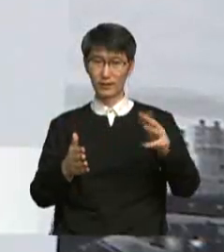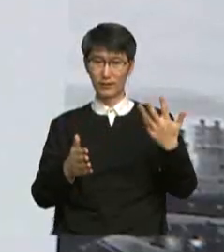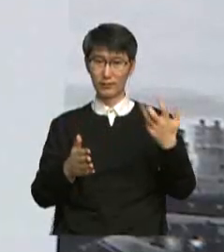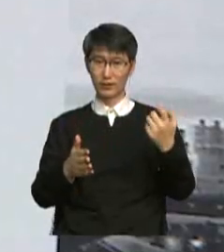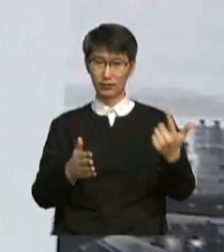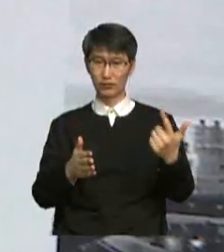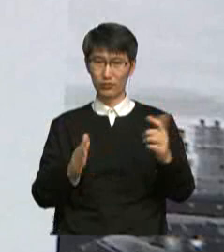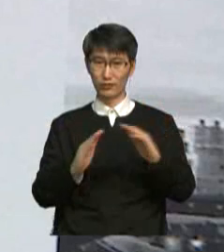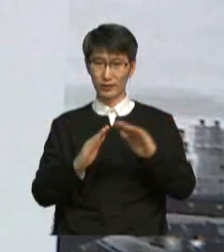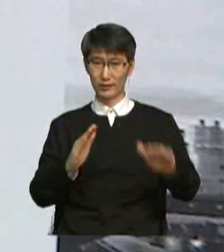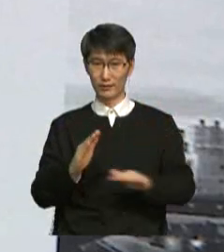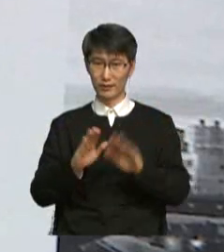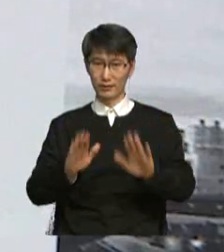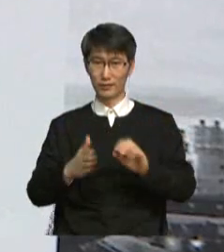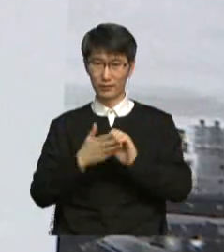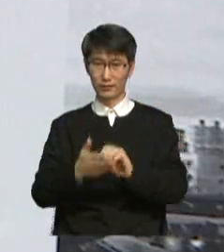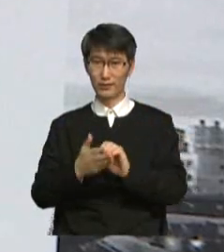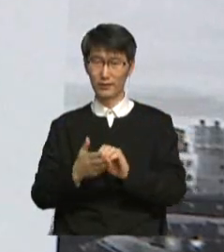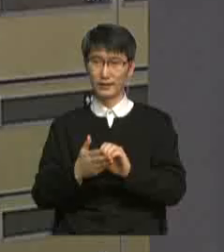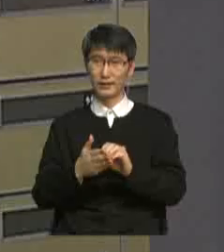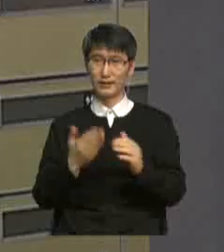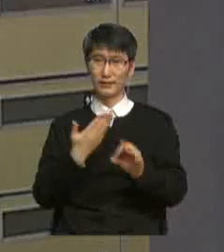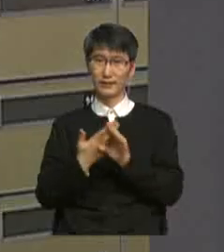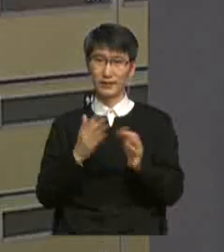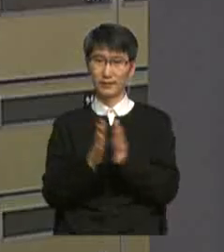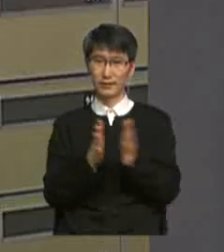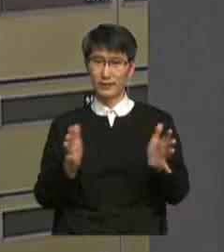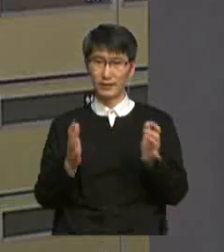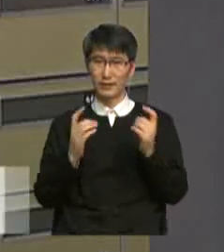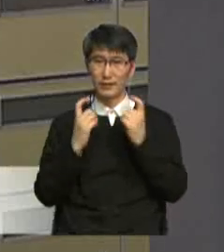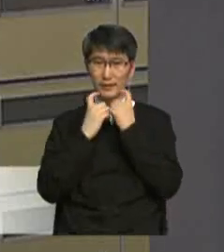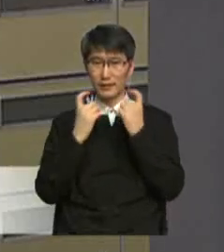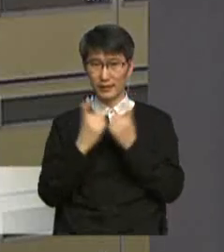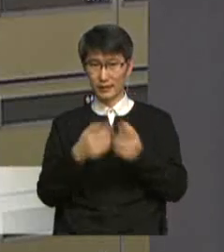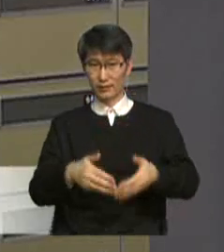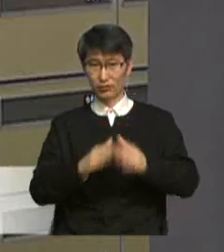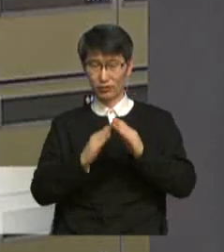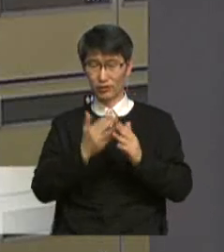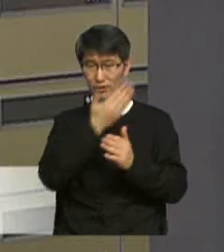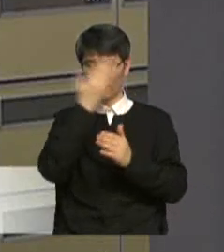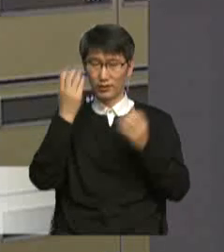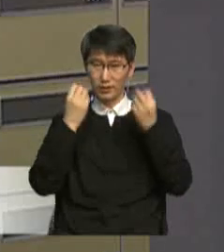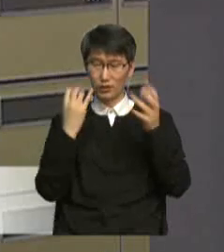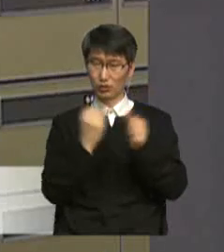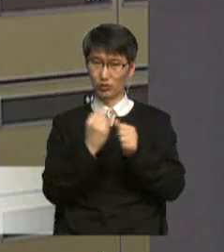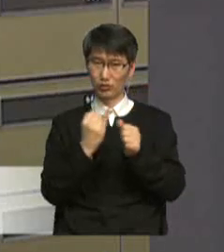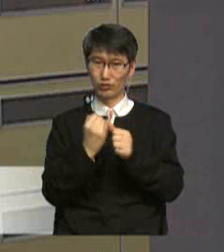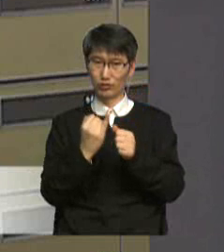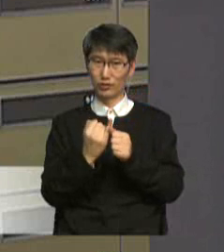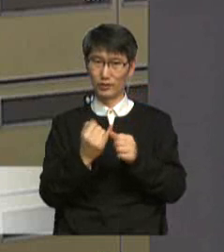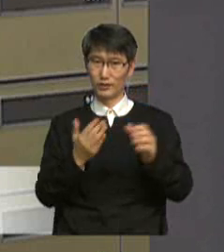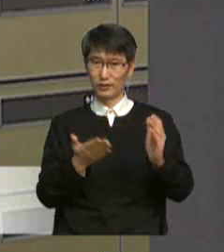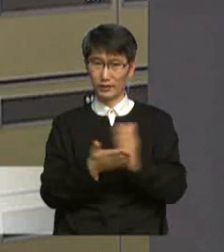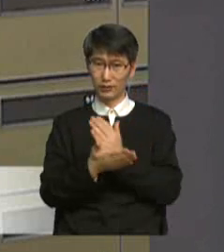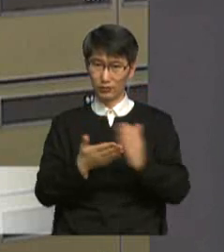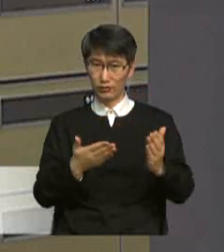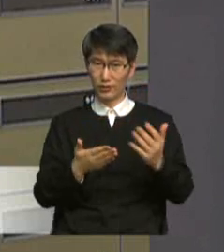규모입니다. 이번에 입주에 들어간 임대주택은 민간 부문으로 청년과 신혼부부